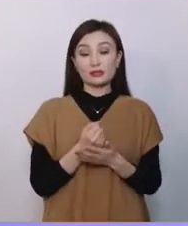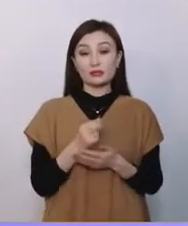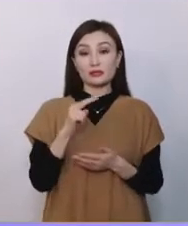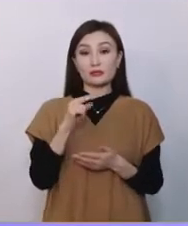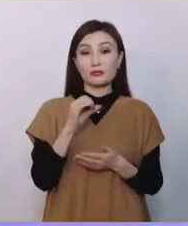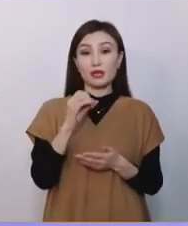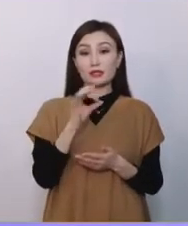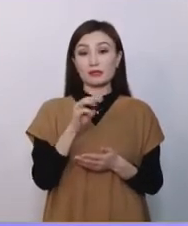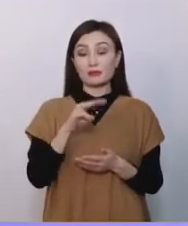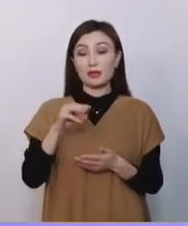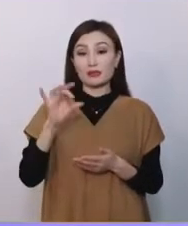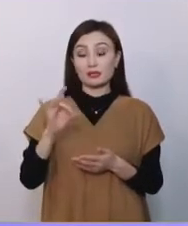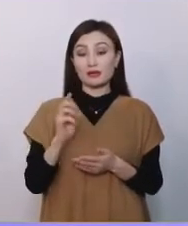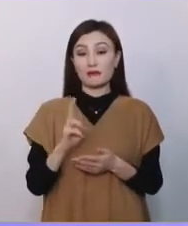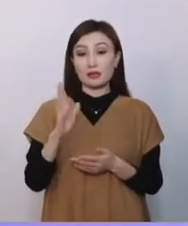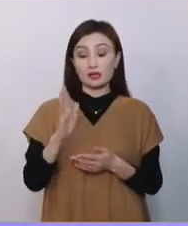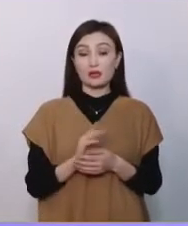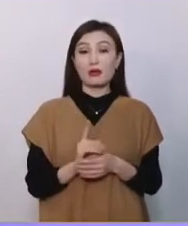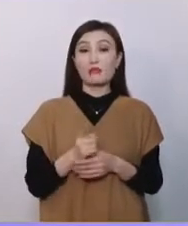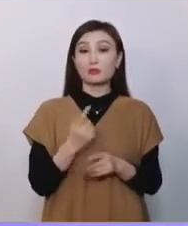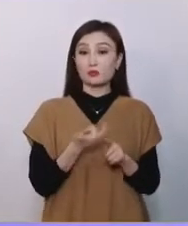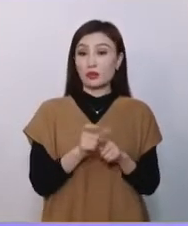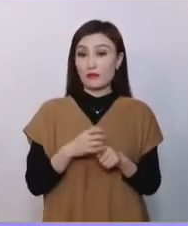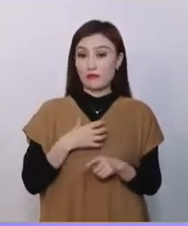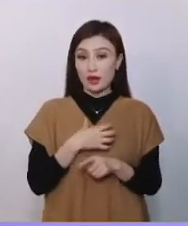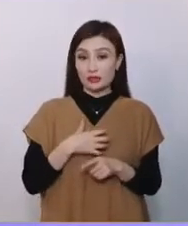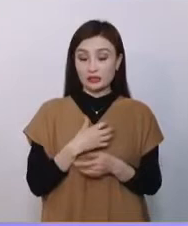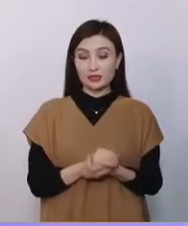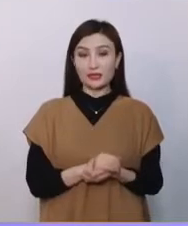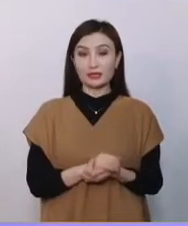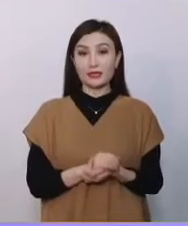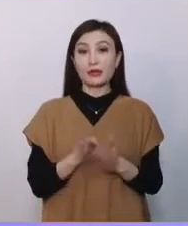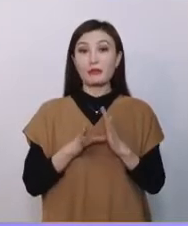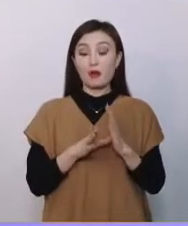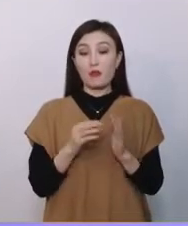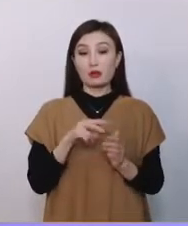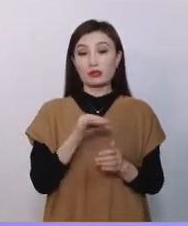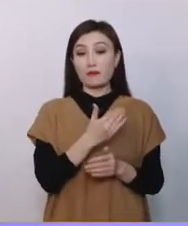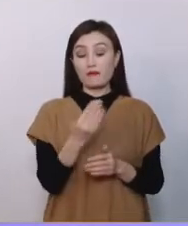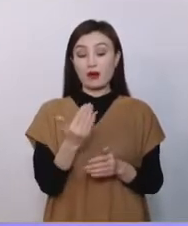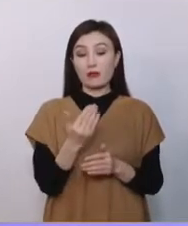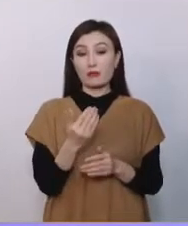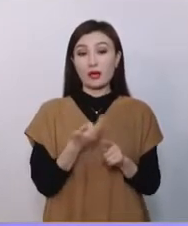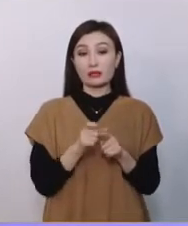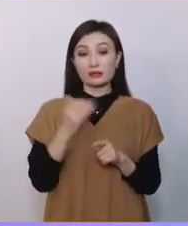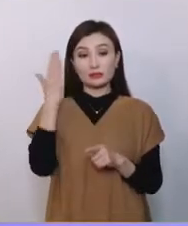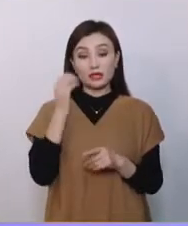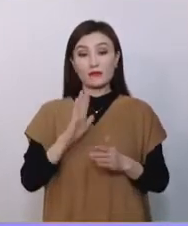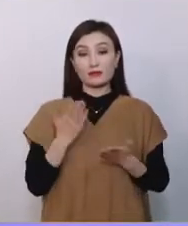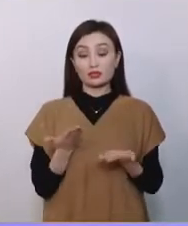квадрата почему это важно помогут ли вам эти знания в жизни